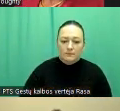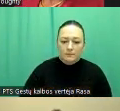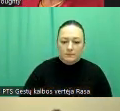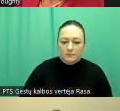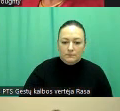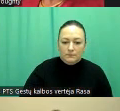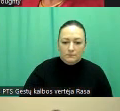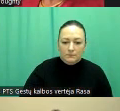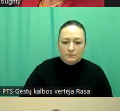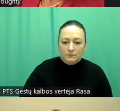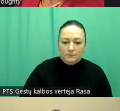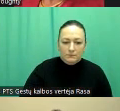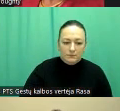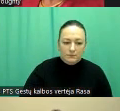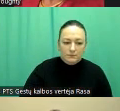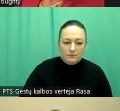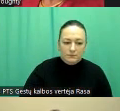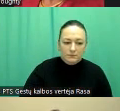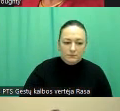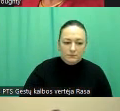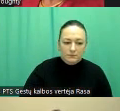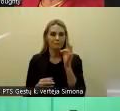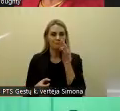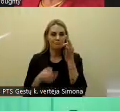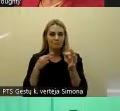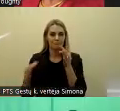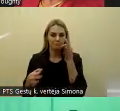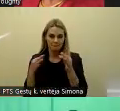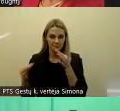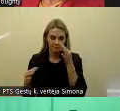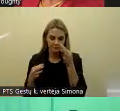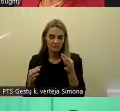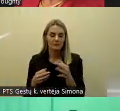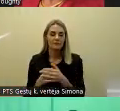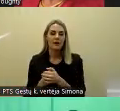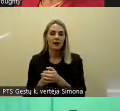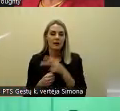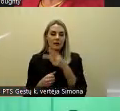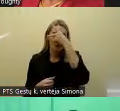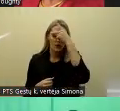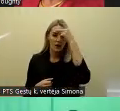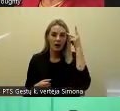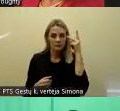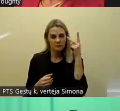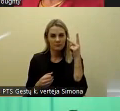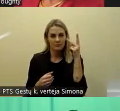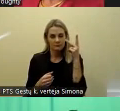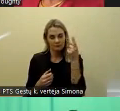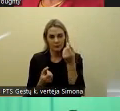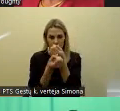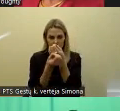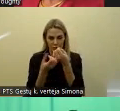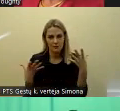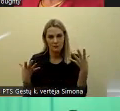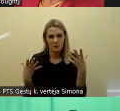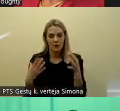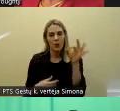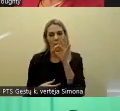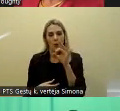mes turėsime pasisakančiuosius ir susipažinsime su lietuviška taktika susijusia su tarpdalykiniu